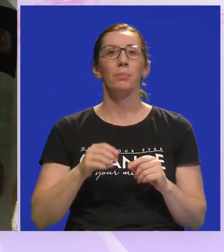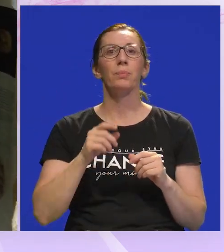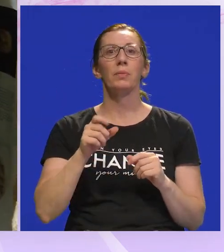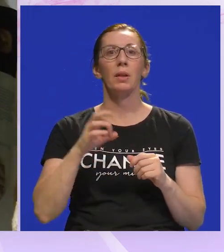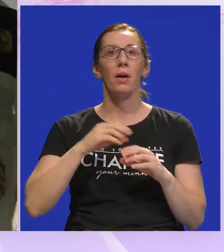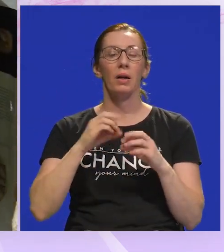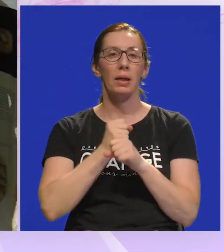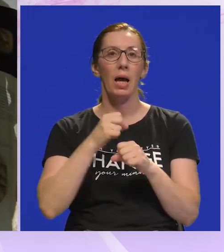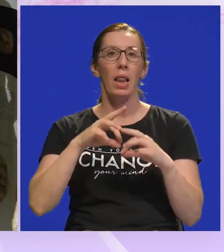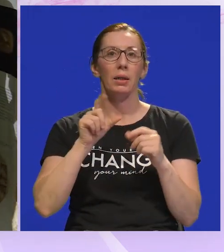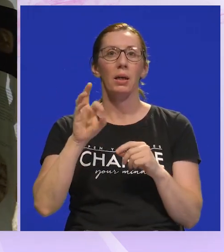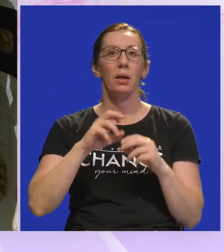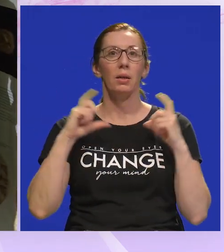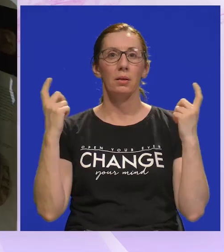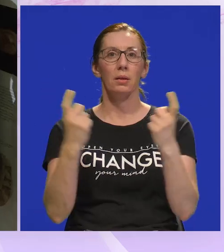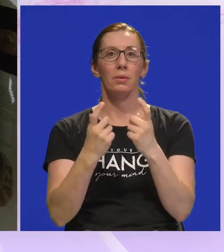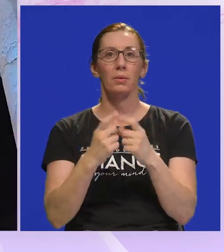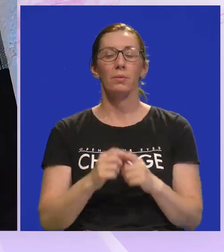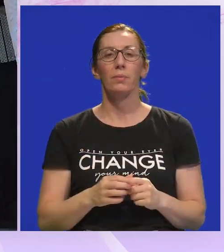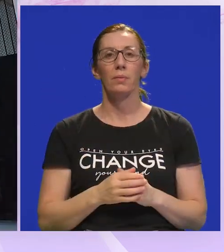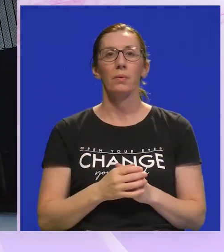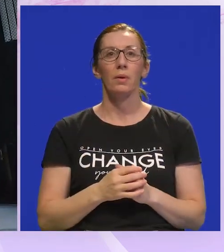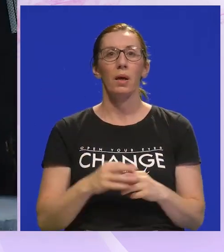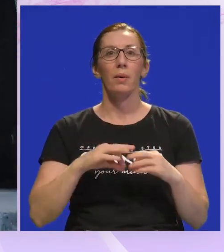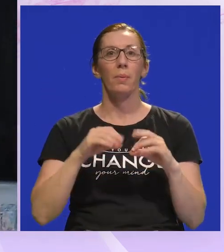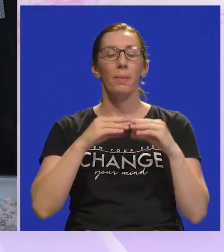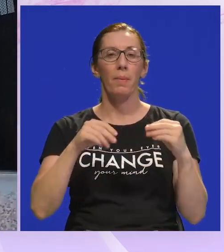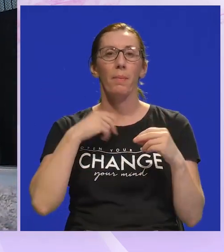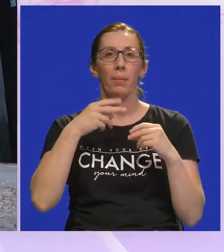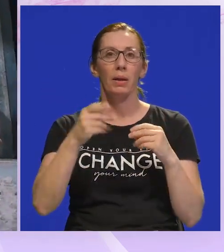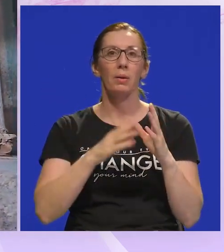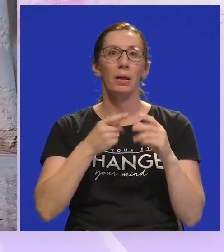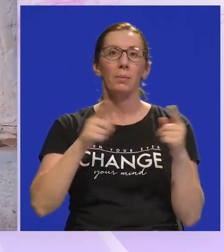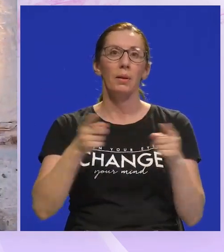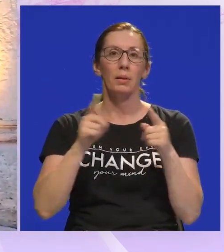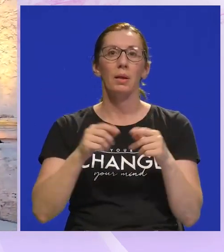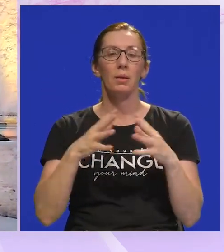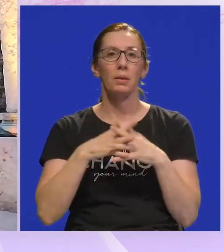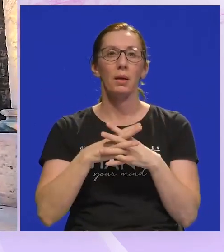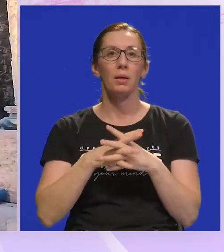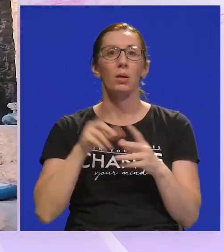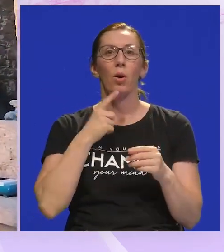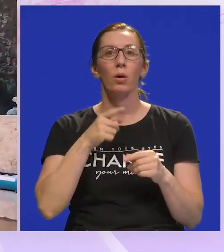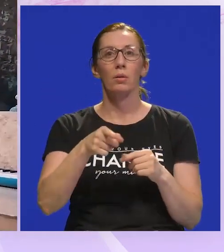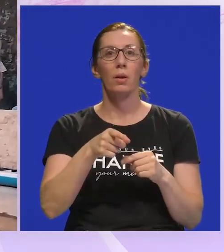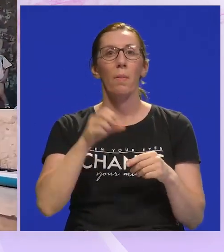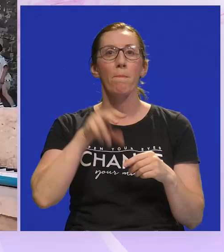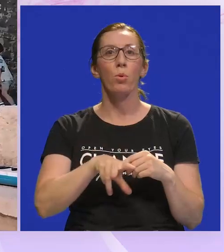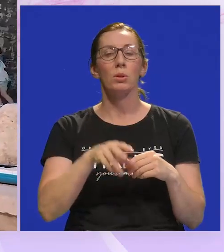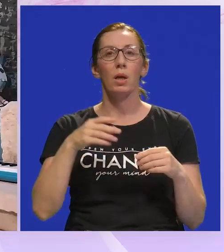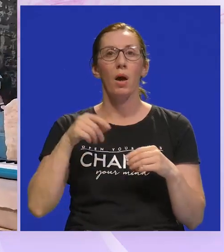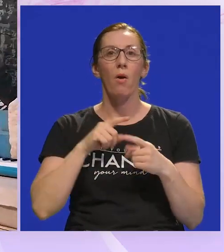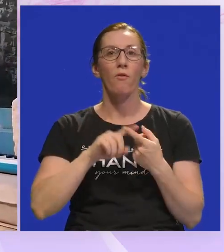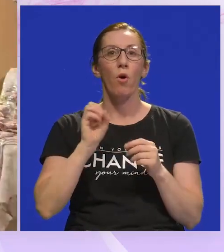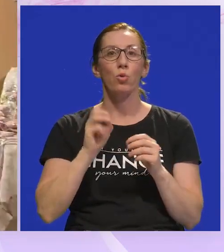prstenje otvorenu u galeriji Amfiteatar. Potom odlazimo na manifestaciju Glazba i grad, koja se održava na